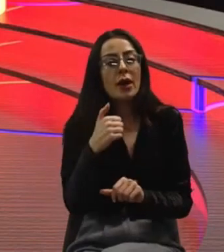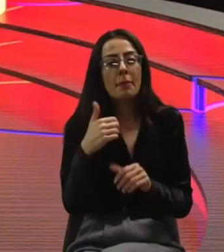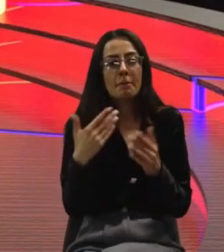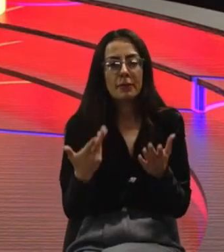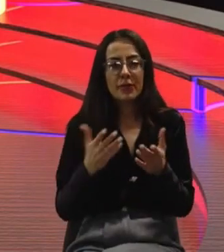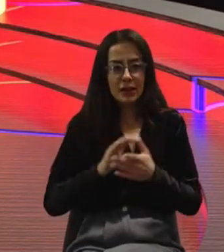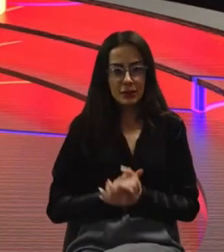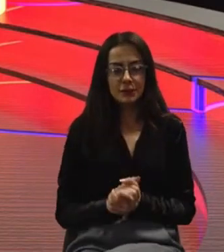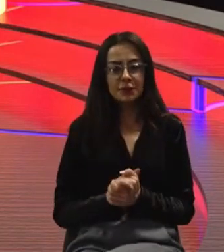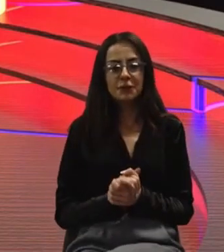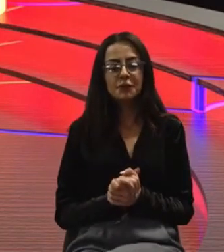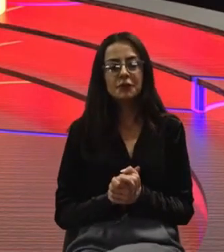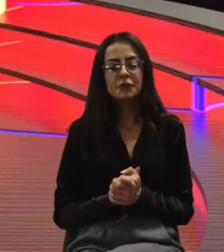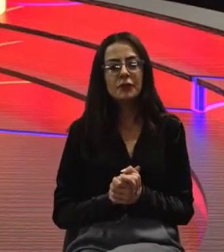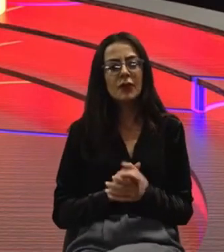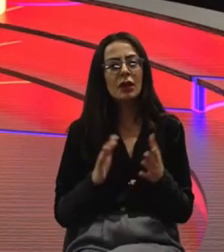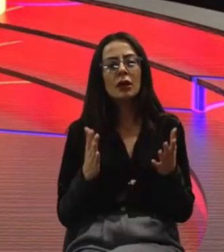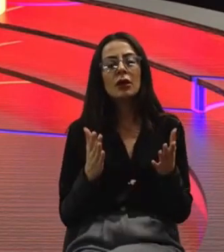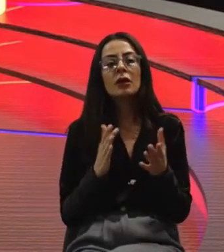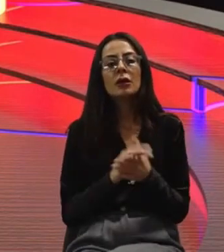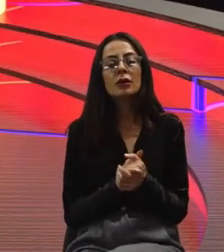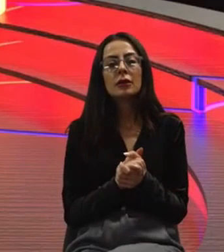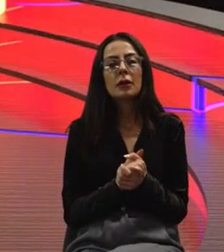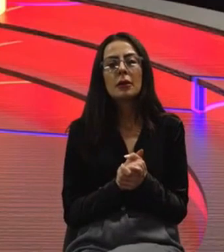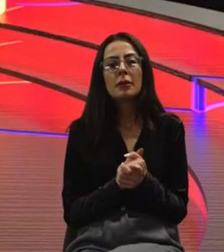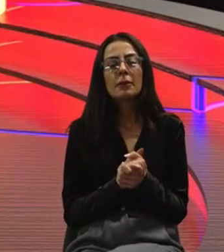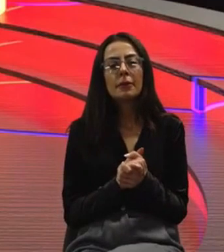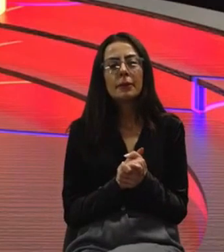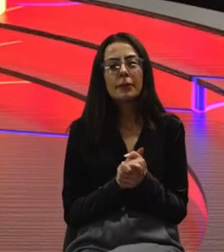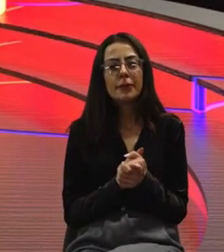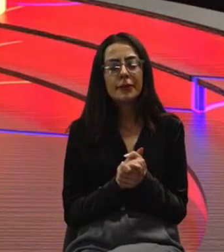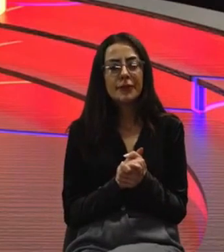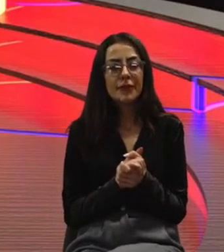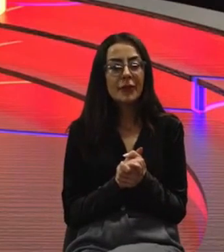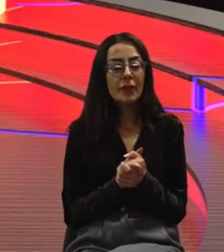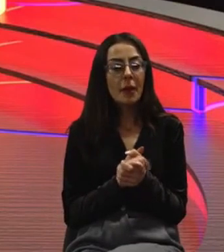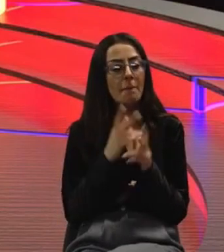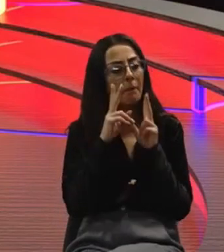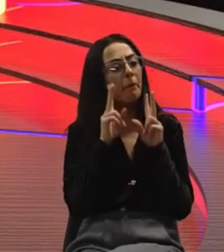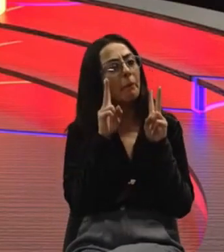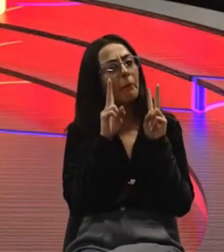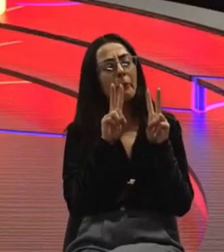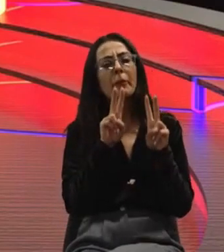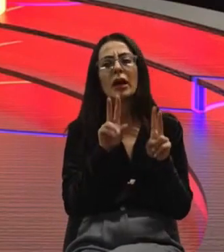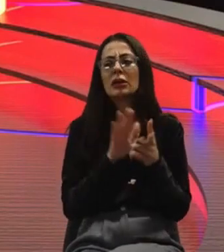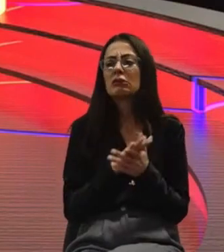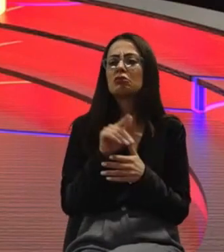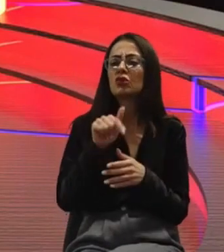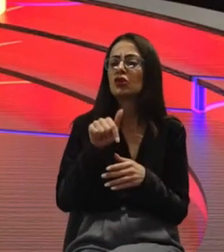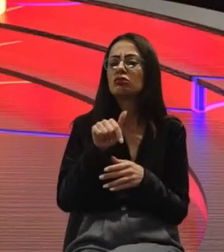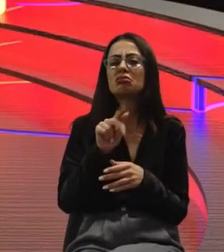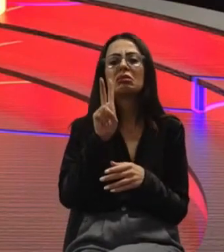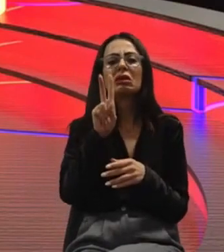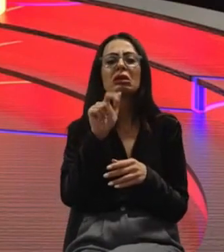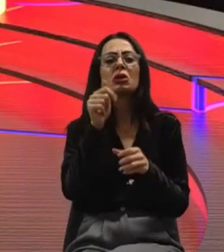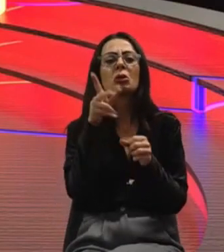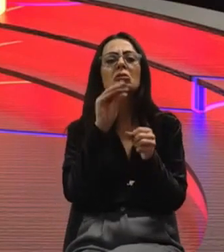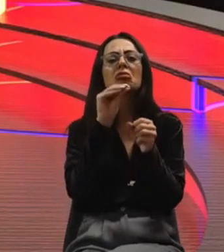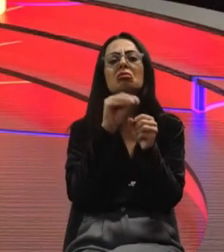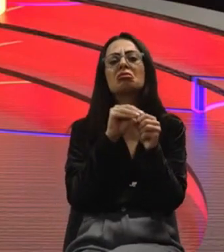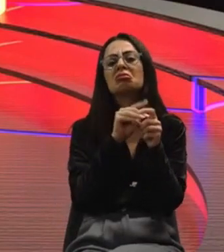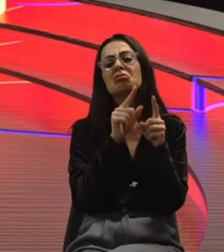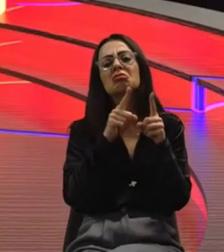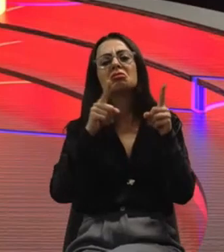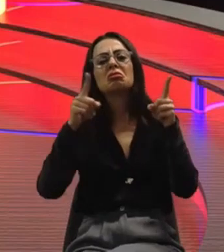şöyle götürüyor insanların böyle götürdü Axa baktığımız zaman bakın belki bu iki günde konuşmacılar Size bunları söyleyecekler